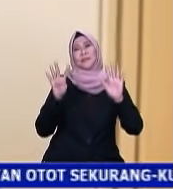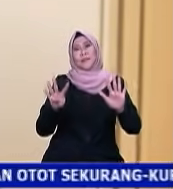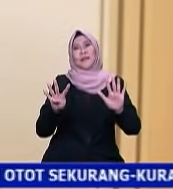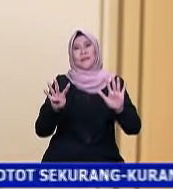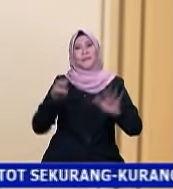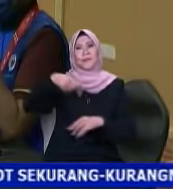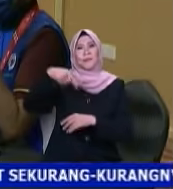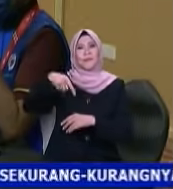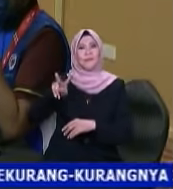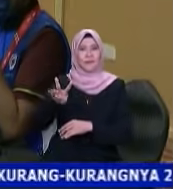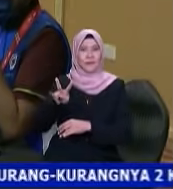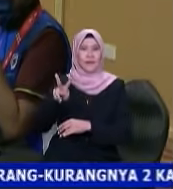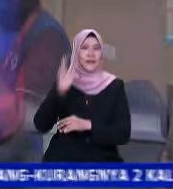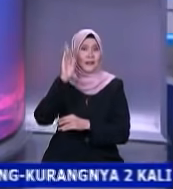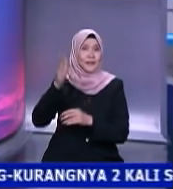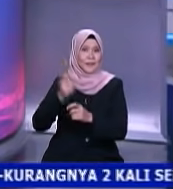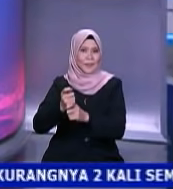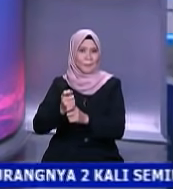ditetapkan.